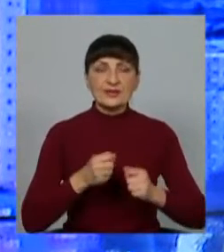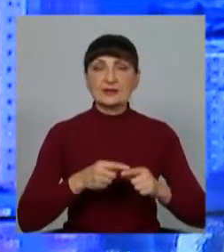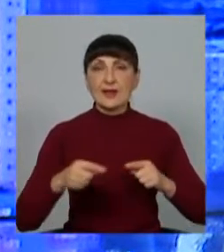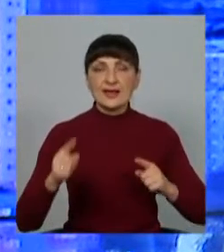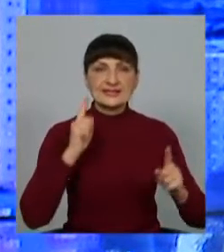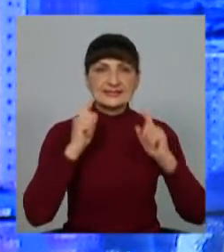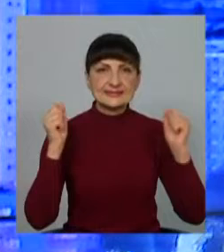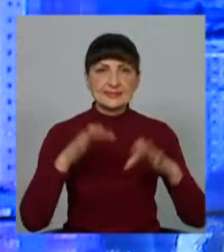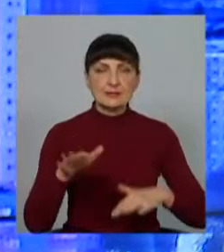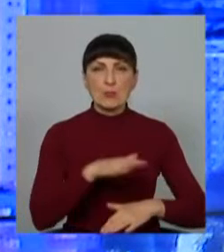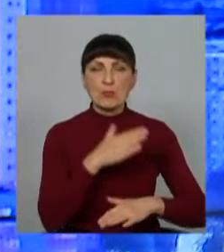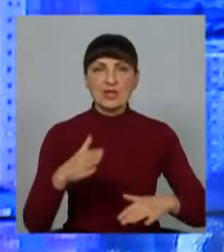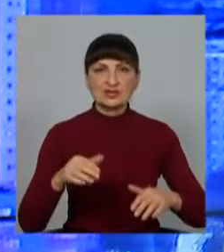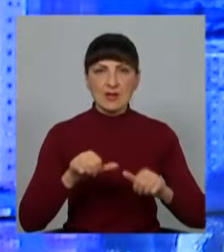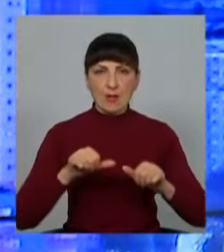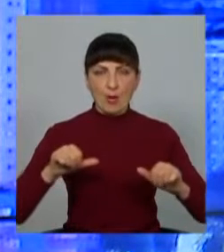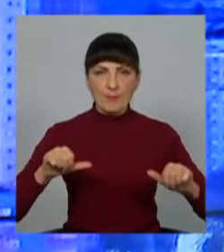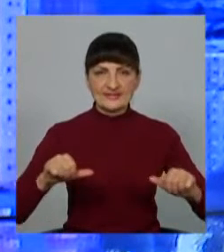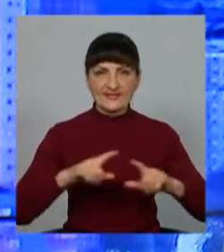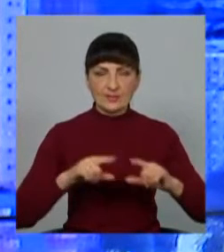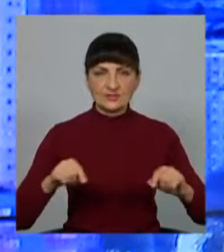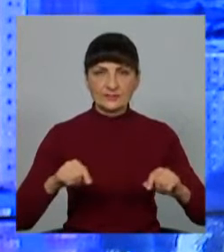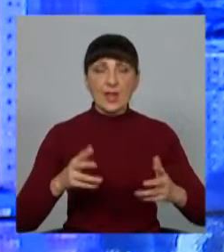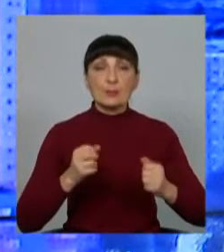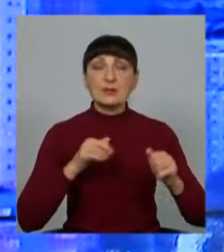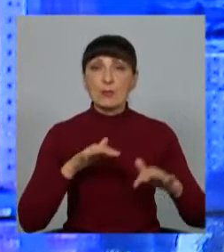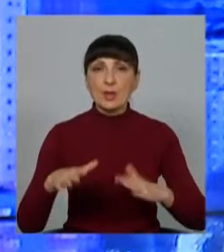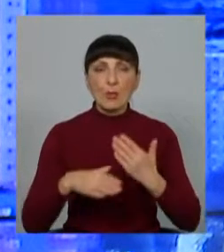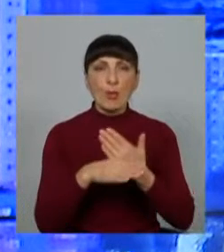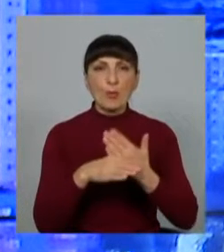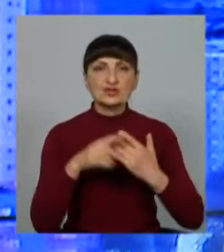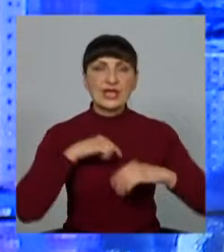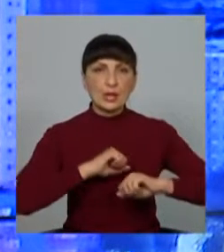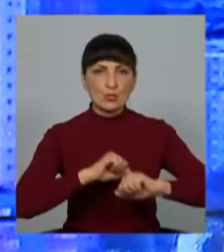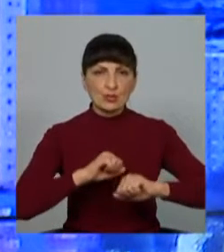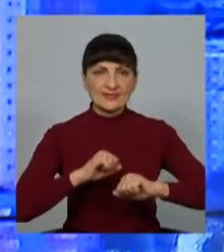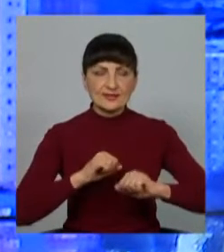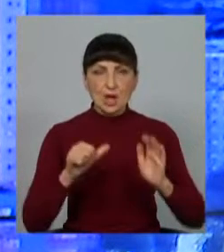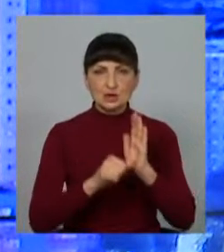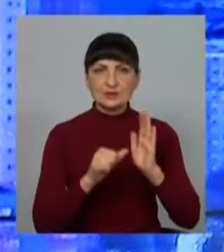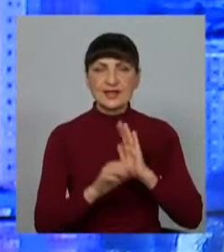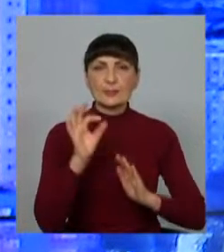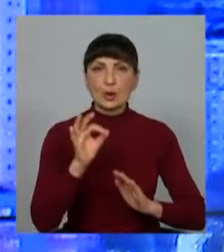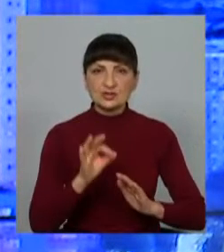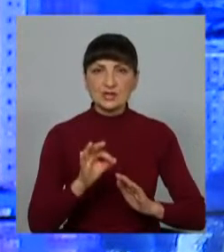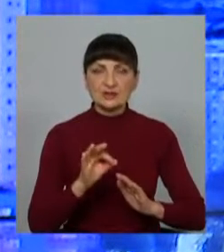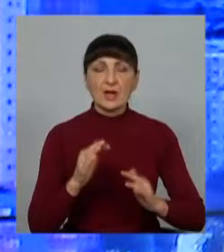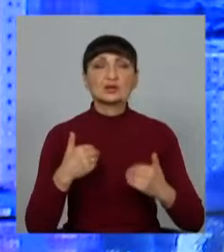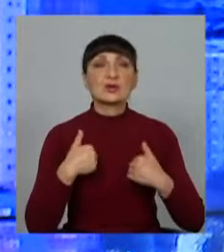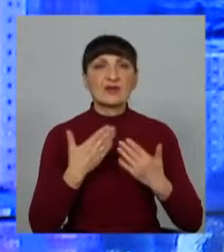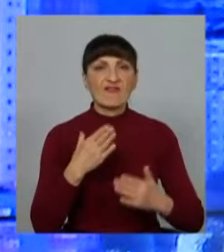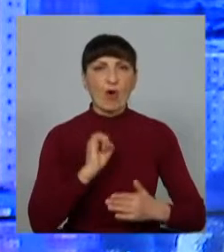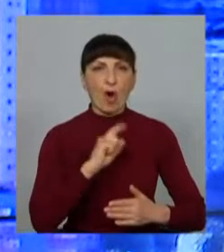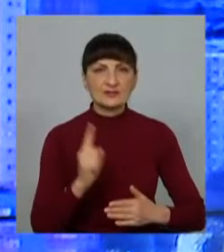очередном заседании межведомственной комиссии. Принятые меры позволят создать иммунную прослойку в 60%, что рекомендовано